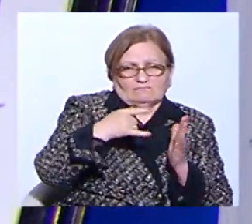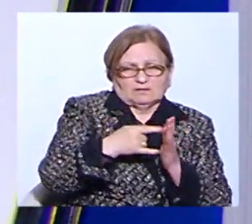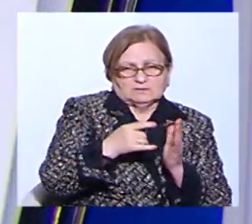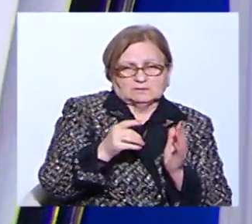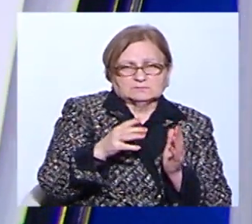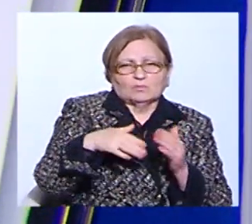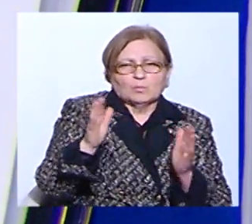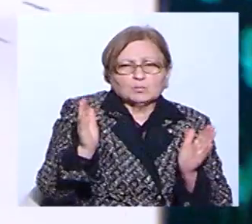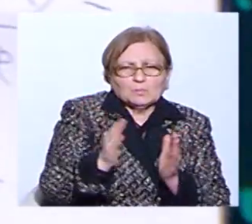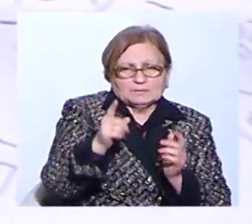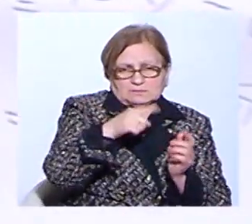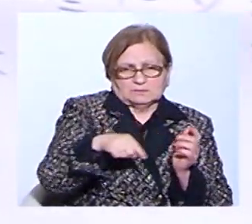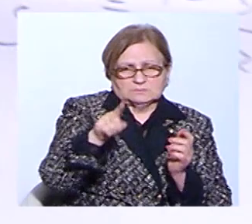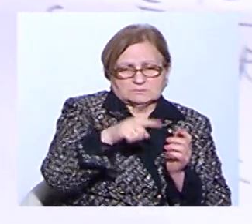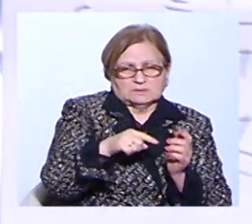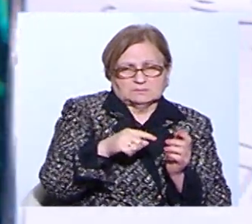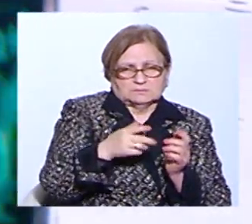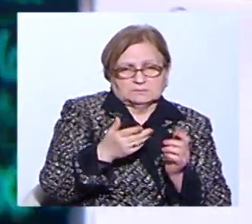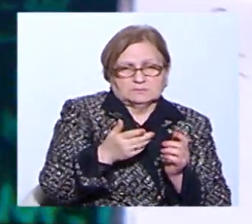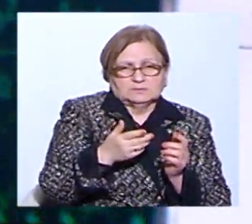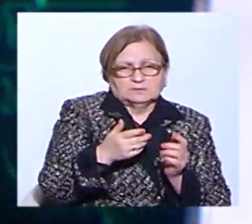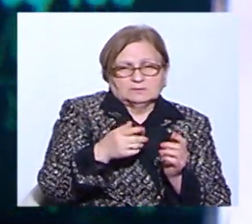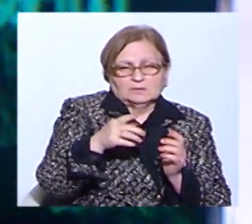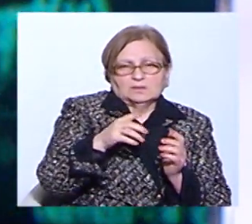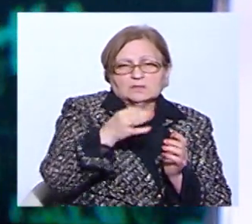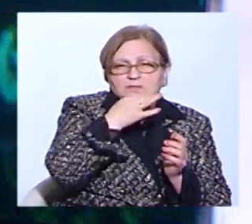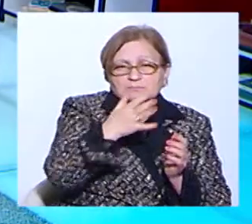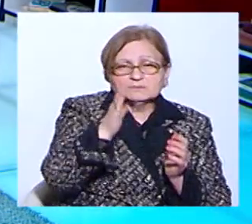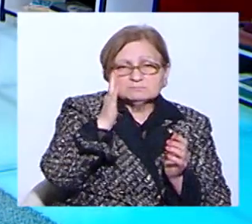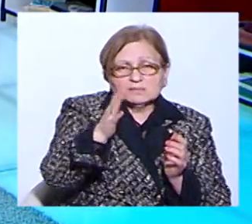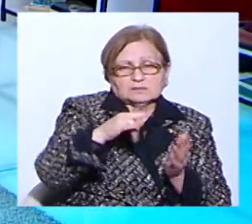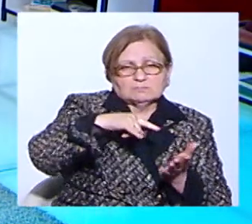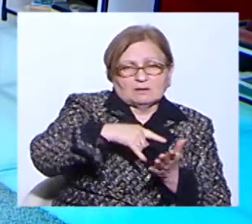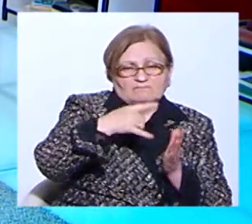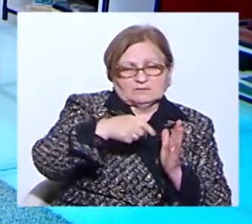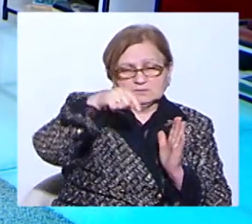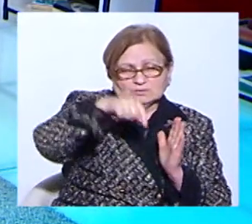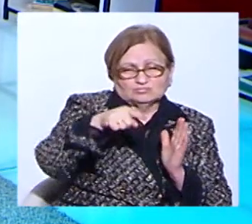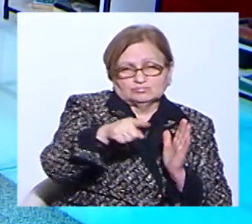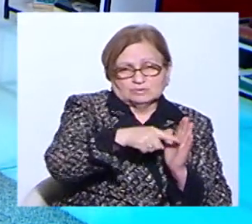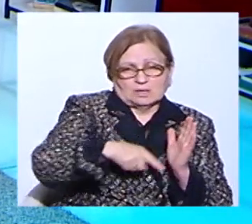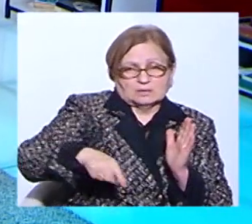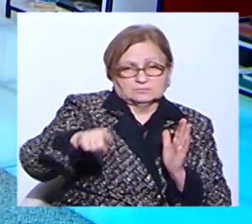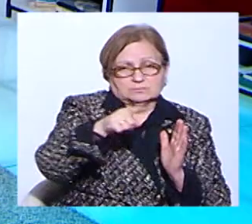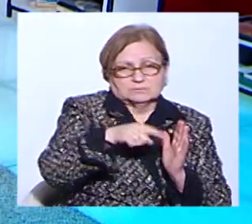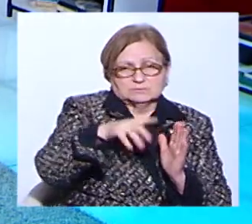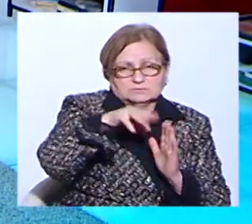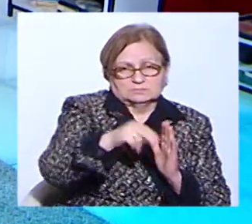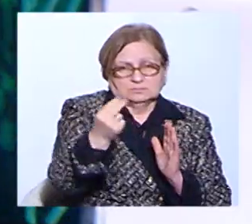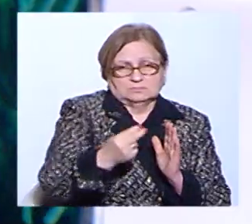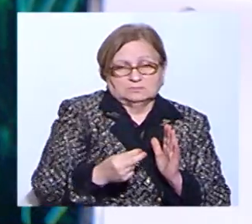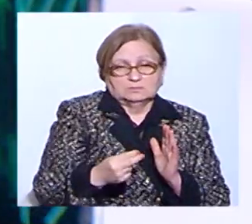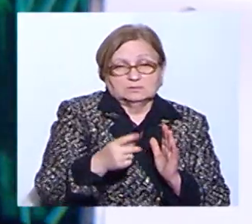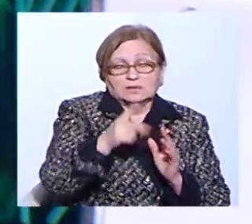წრეს. ნებისმიერი კვეთა იქნება კვადრატში ჩახაზული წრე. და რადგან ყველა კვადრატი და ყველა წრე არის მსგავსი